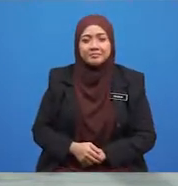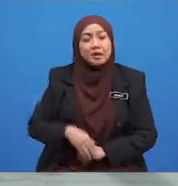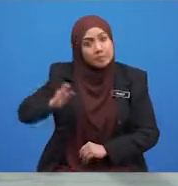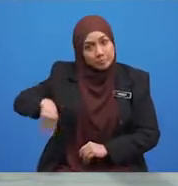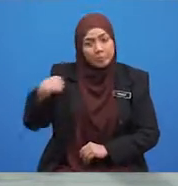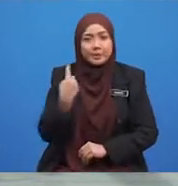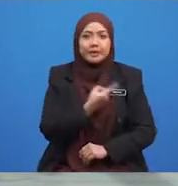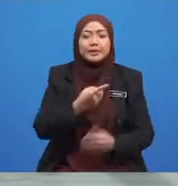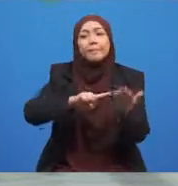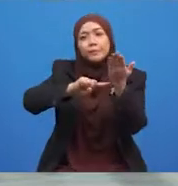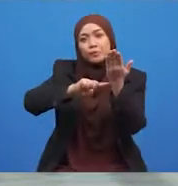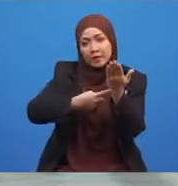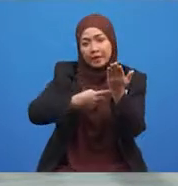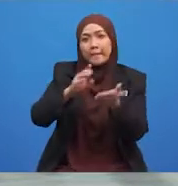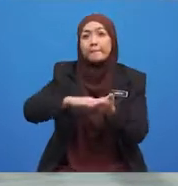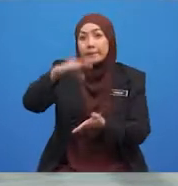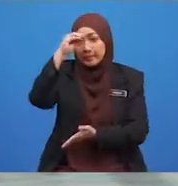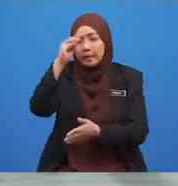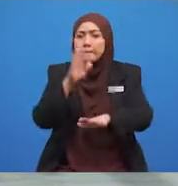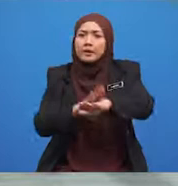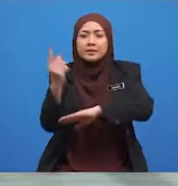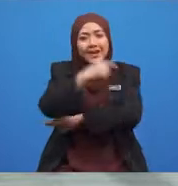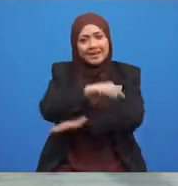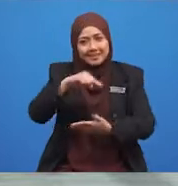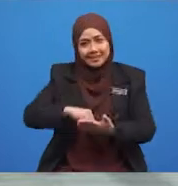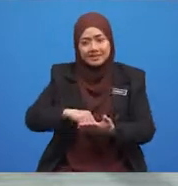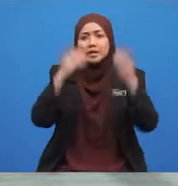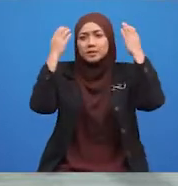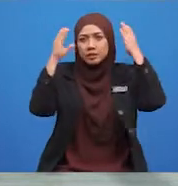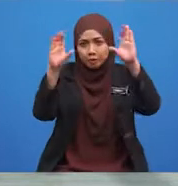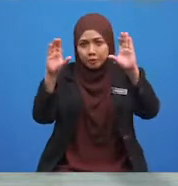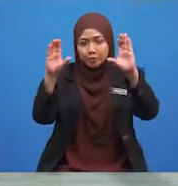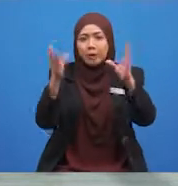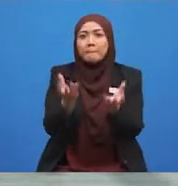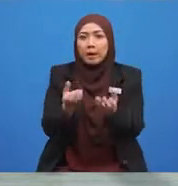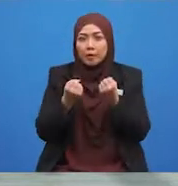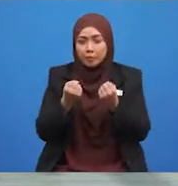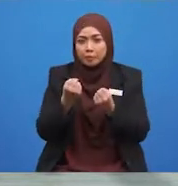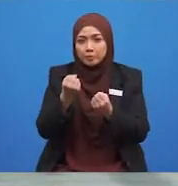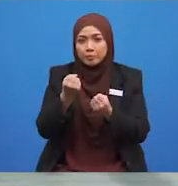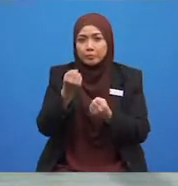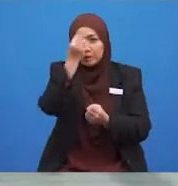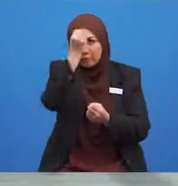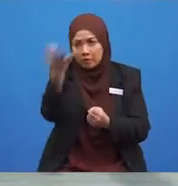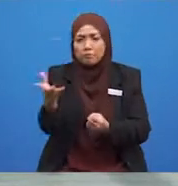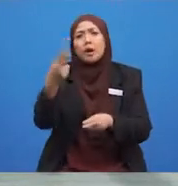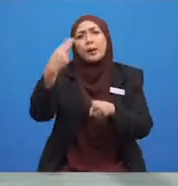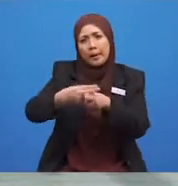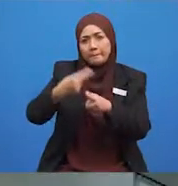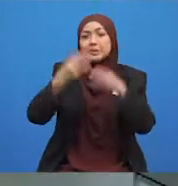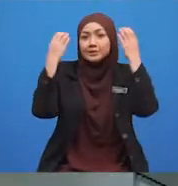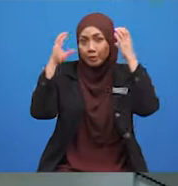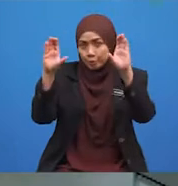Sebelum kita mulakan pembelajaran pada hari ini, cikgu akan perkenalkan diri cikgu terlebih